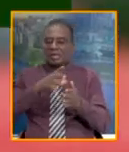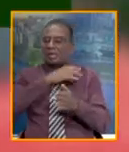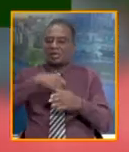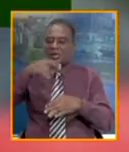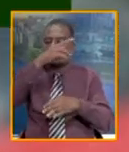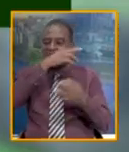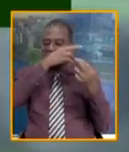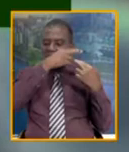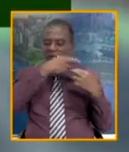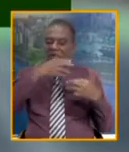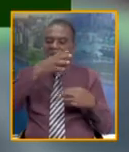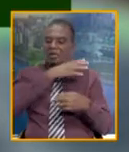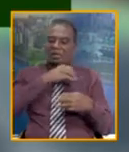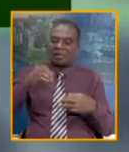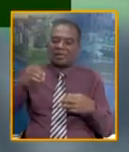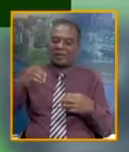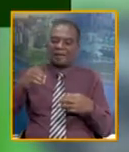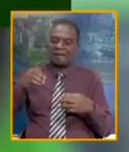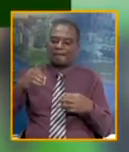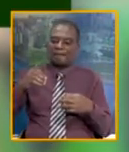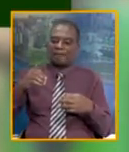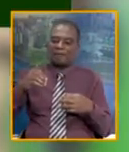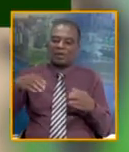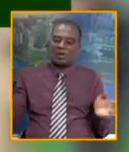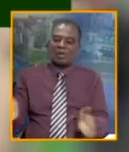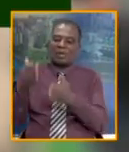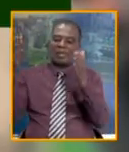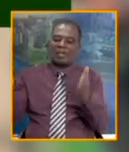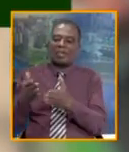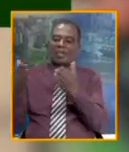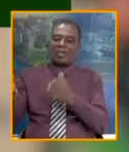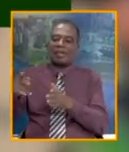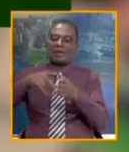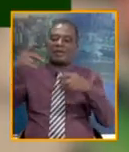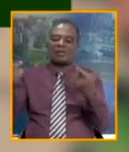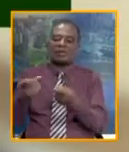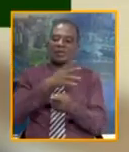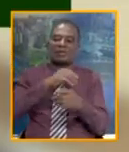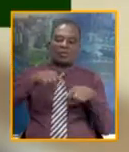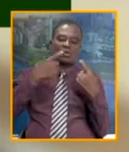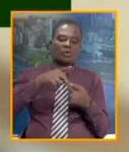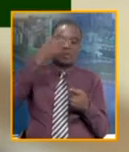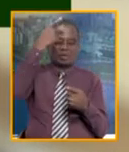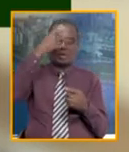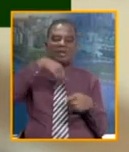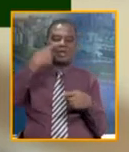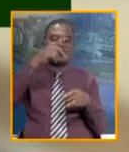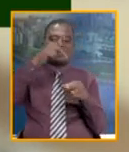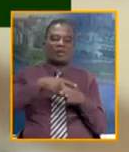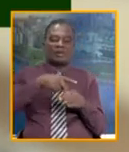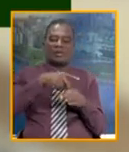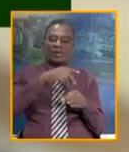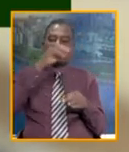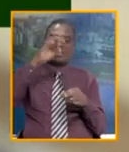l'élection présidentielle du 31 octobre 2020, encourage vivement les partis et groupements politiques qui participent au processus